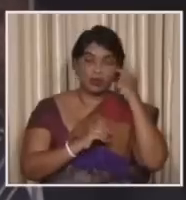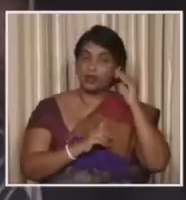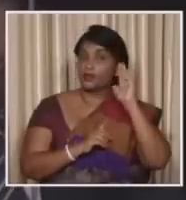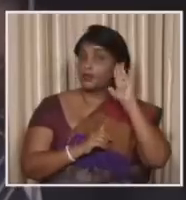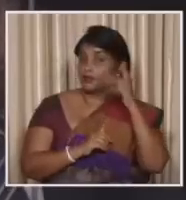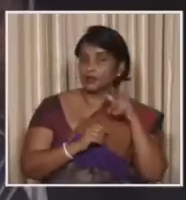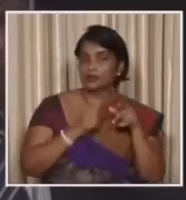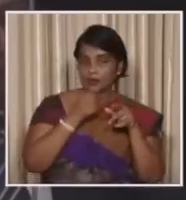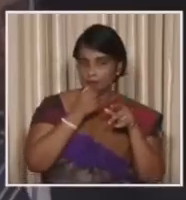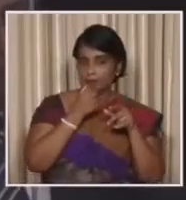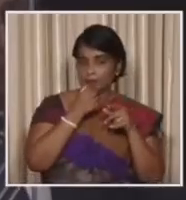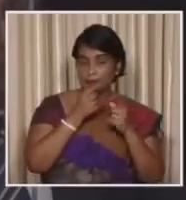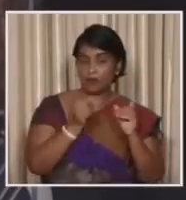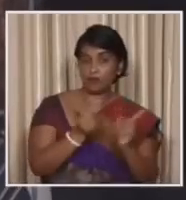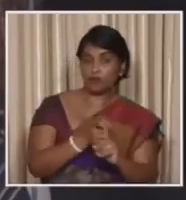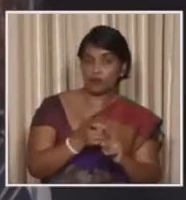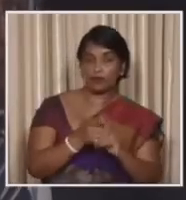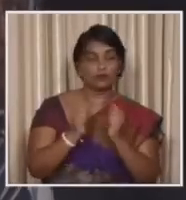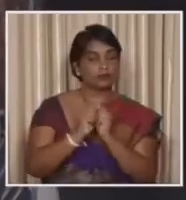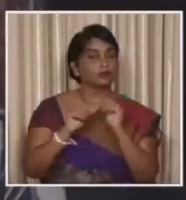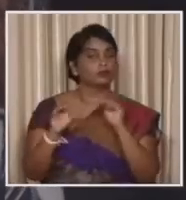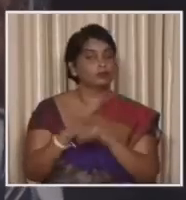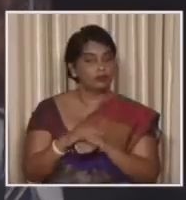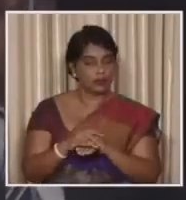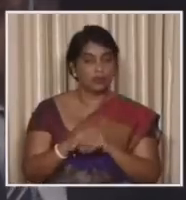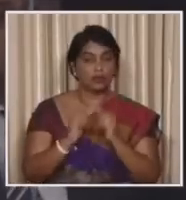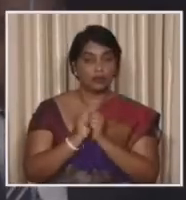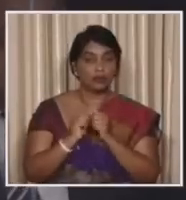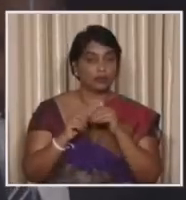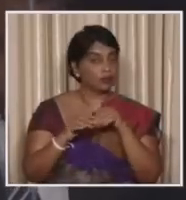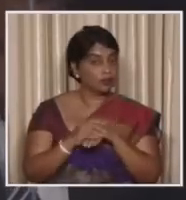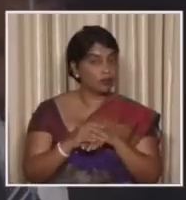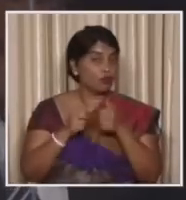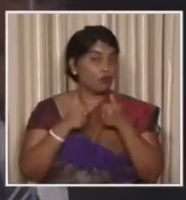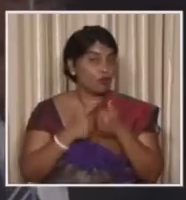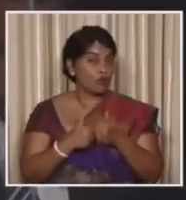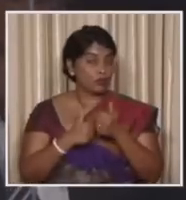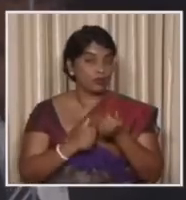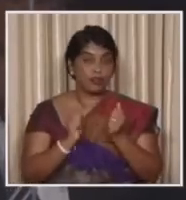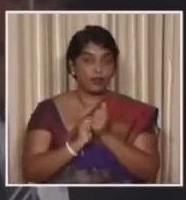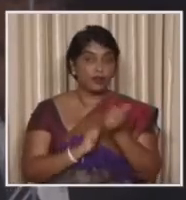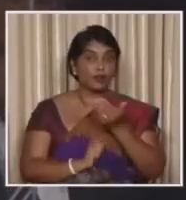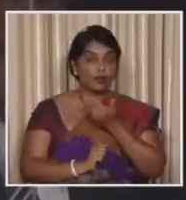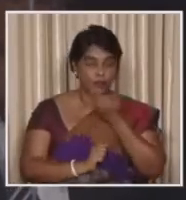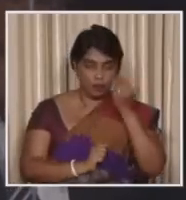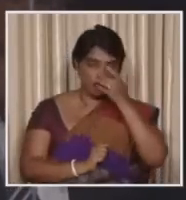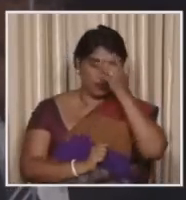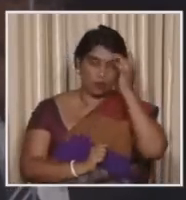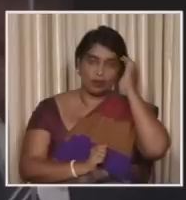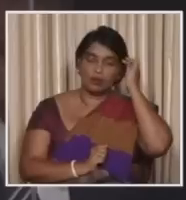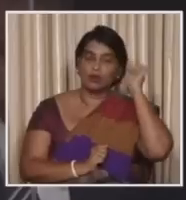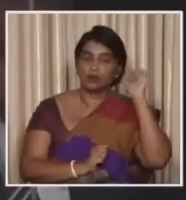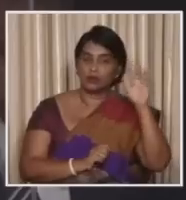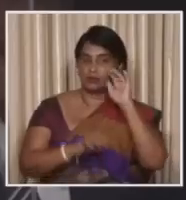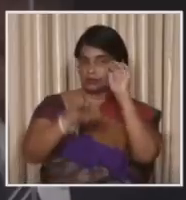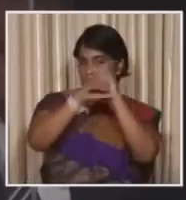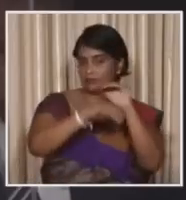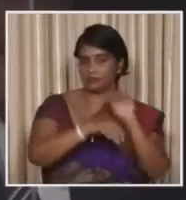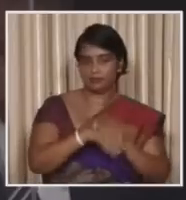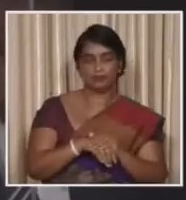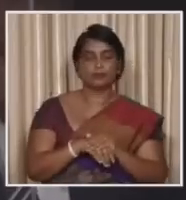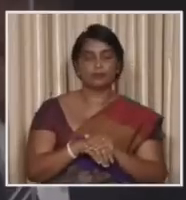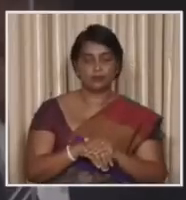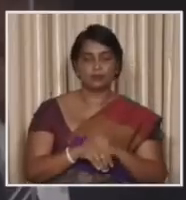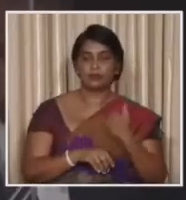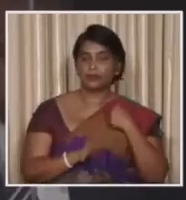විශේෂයෙන්ම මෙහෙයුම් වලදී ක්ෂේත්‍රයේ රාජකාරී හොඳට කරන්න පුළුවන් කියලා ඒ අදාළ නිලධාරීන් නඳුන ගන්න.